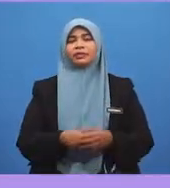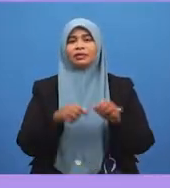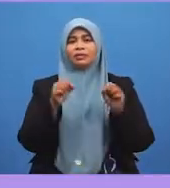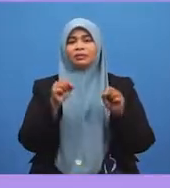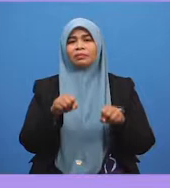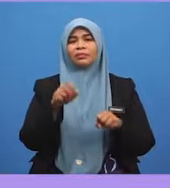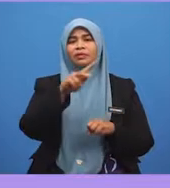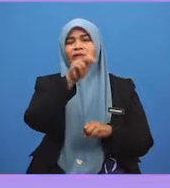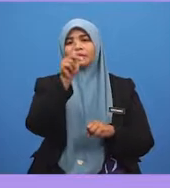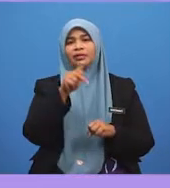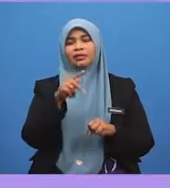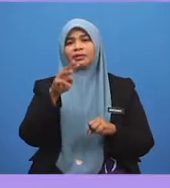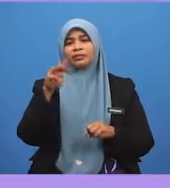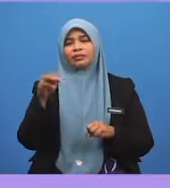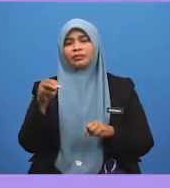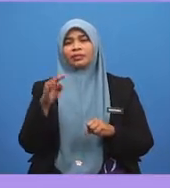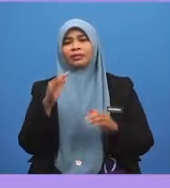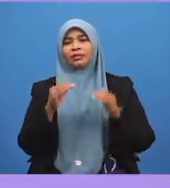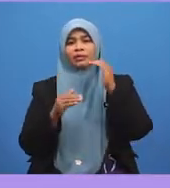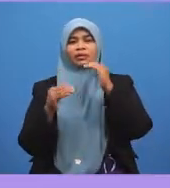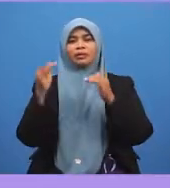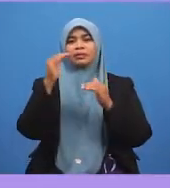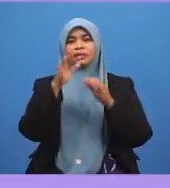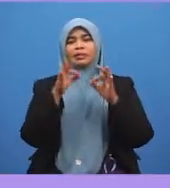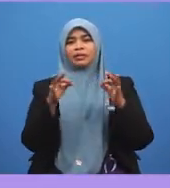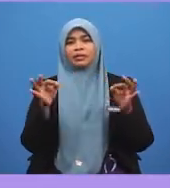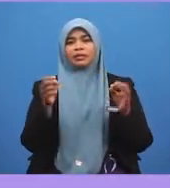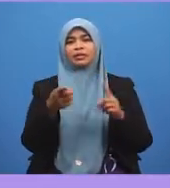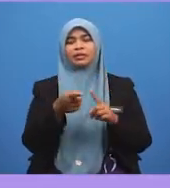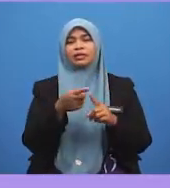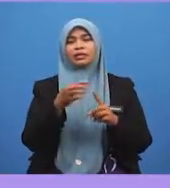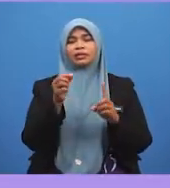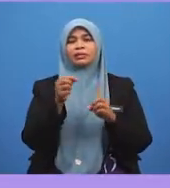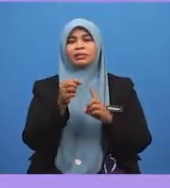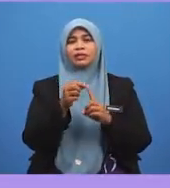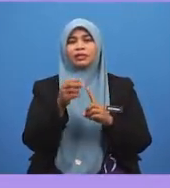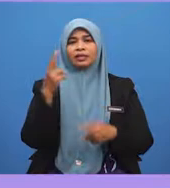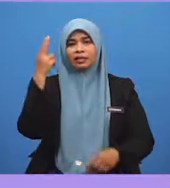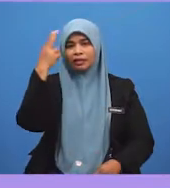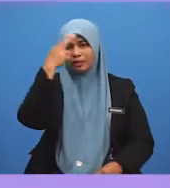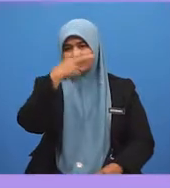murid-murid membina ayat daripada perkataan hadapan?